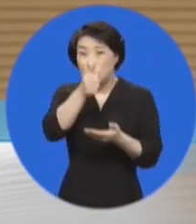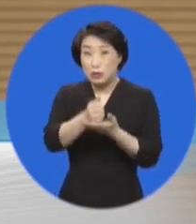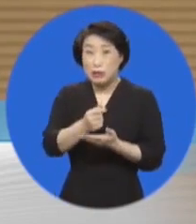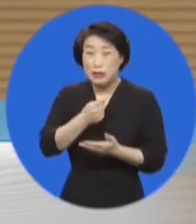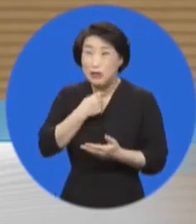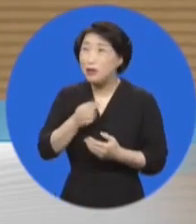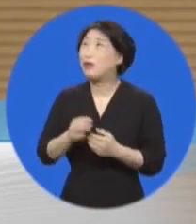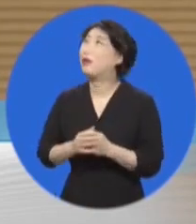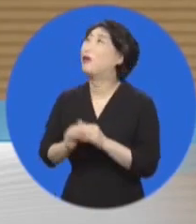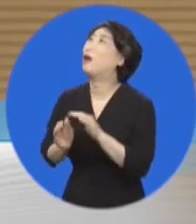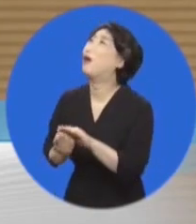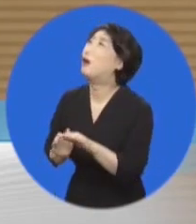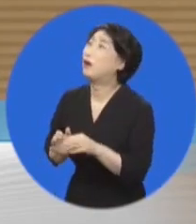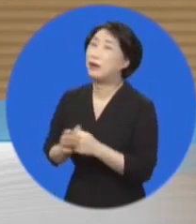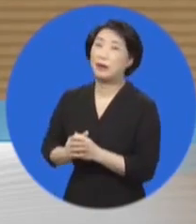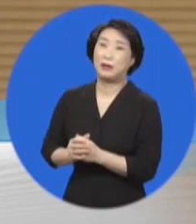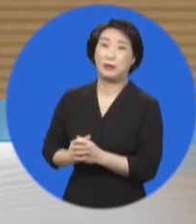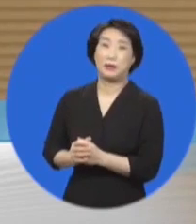죄를 졌는데요.